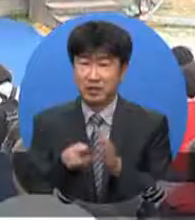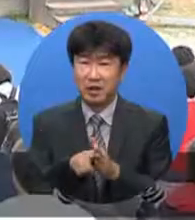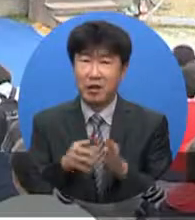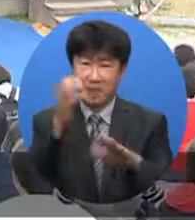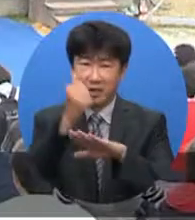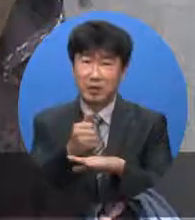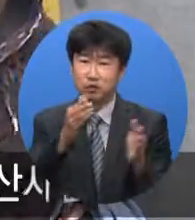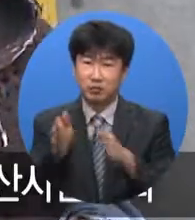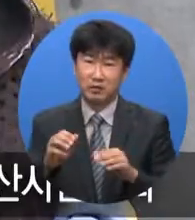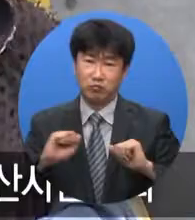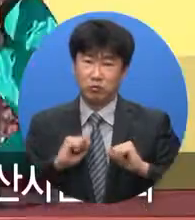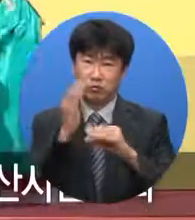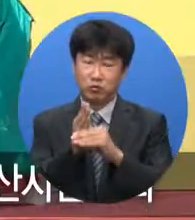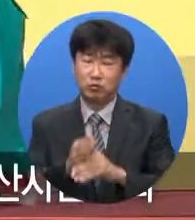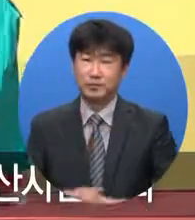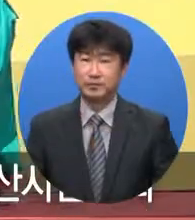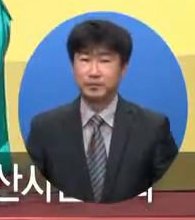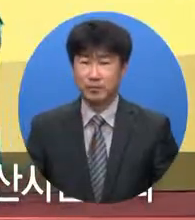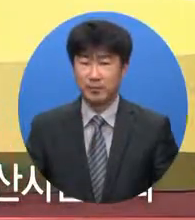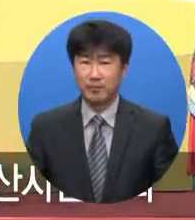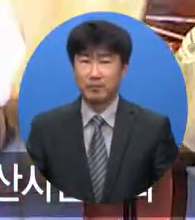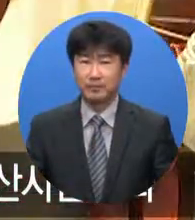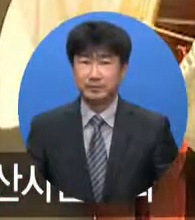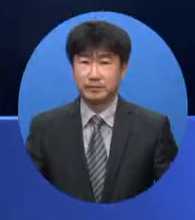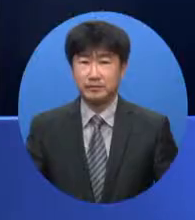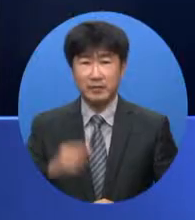수 있도록 막바지 준비에 총력을 기울이고 있습니다.